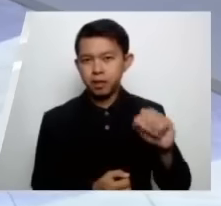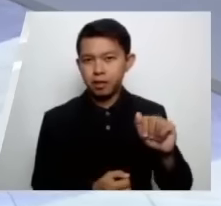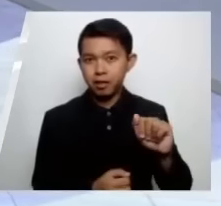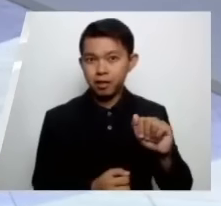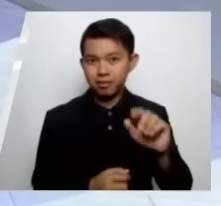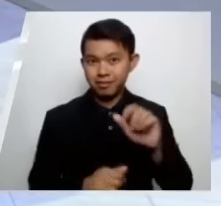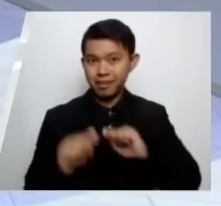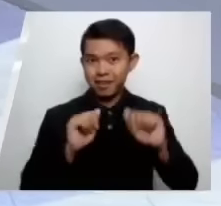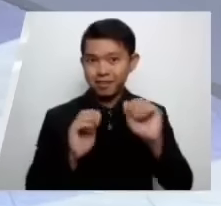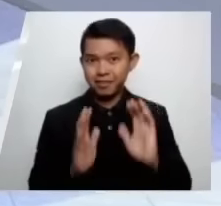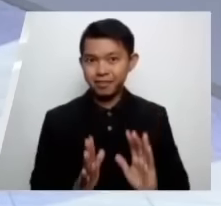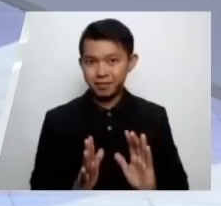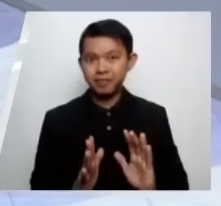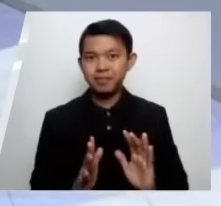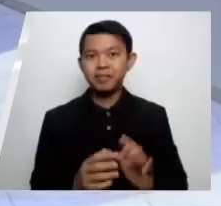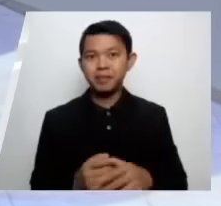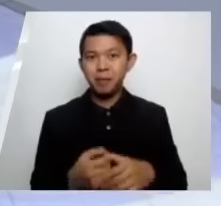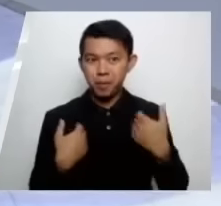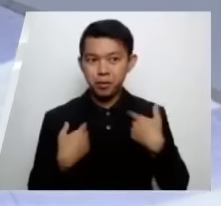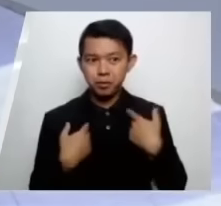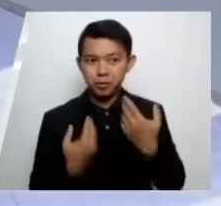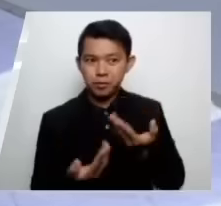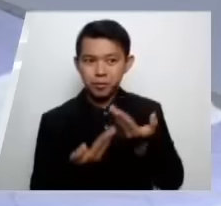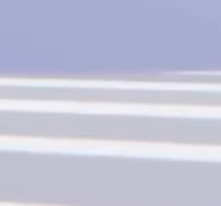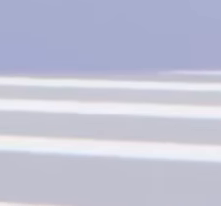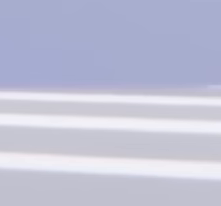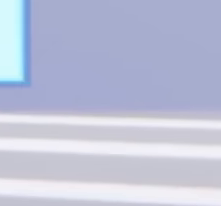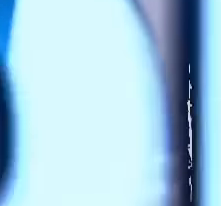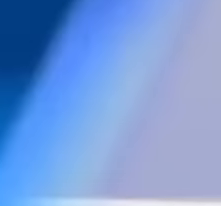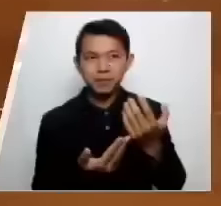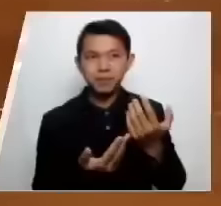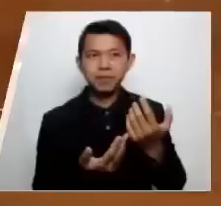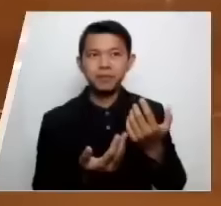nagre-reto sa kanya? Darito ang showbiz aksi ni Nelson Canlas.